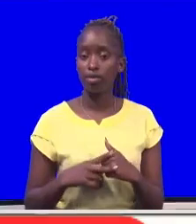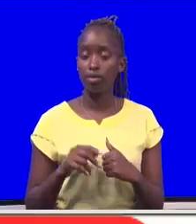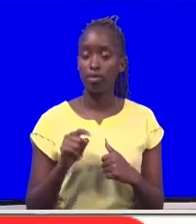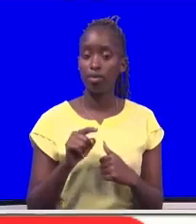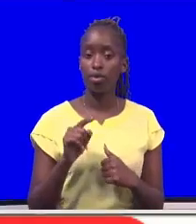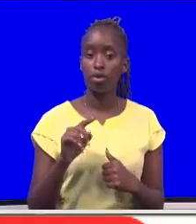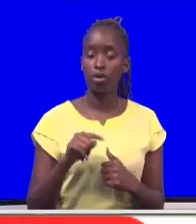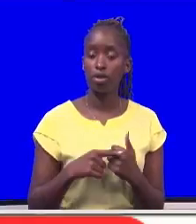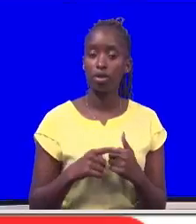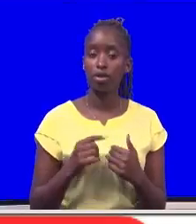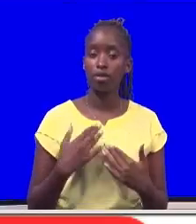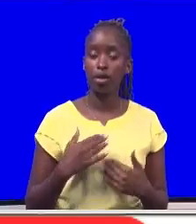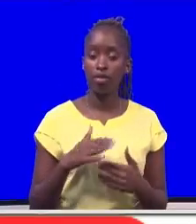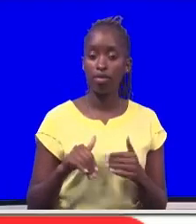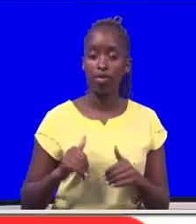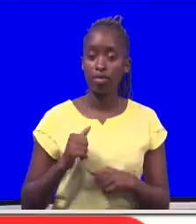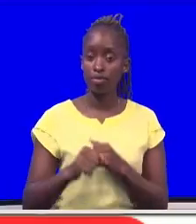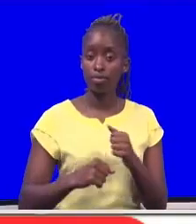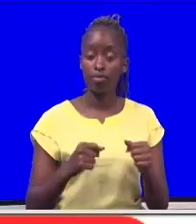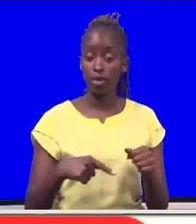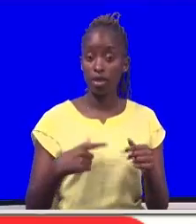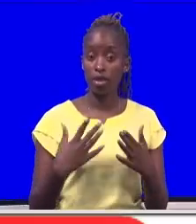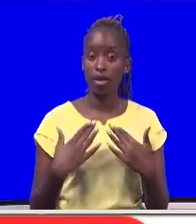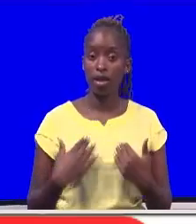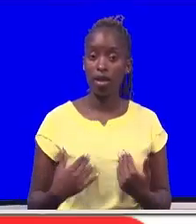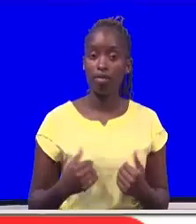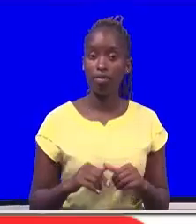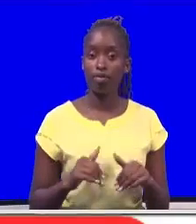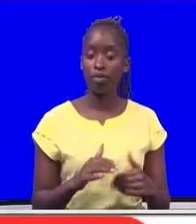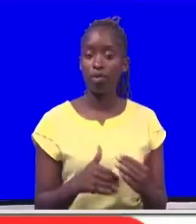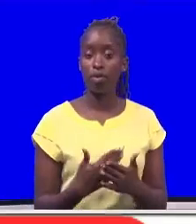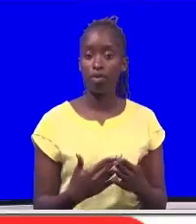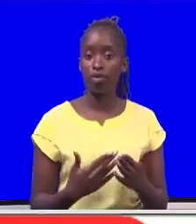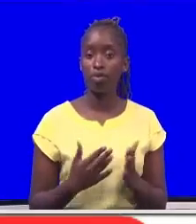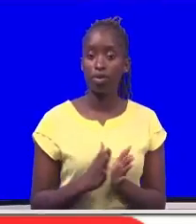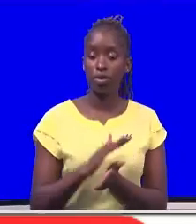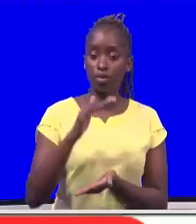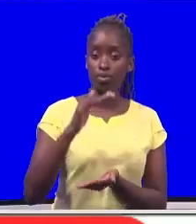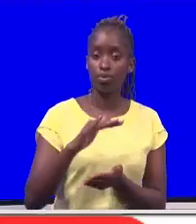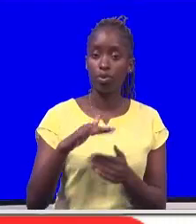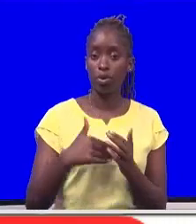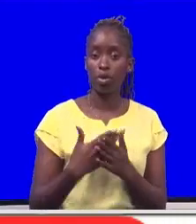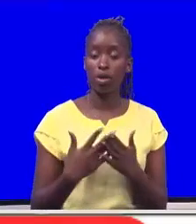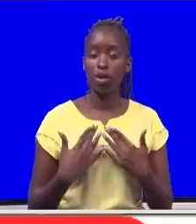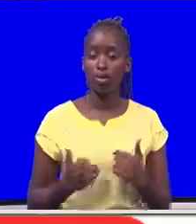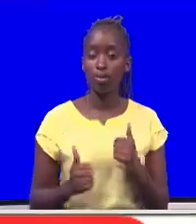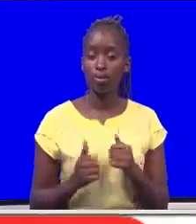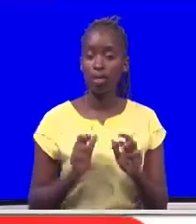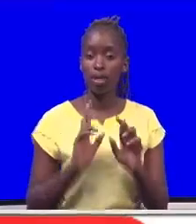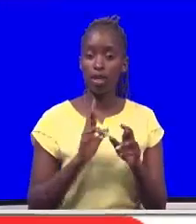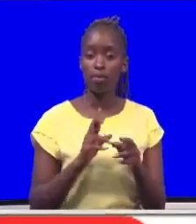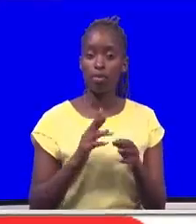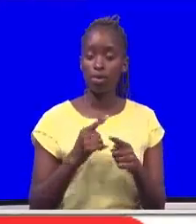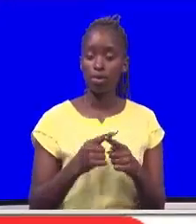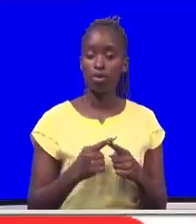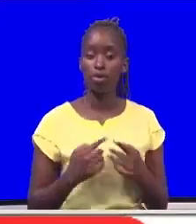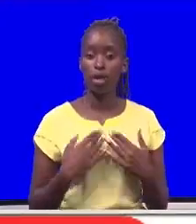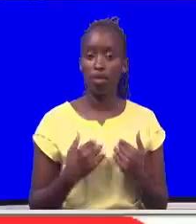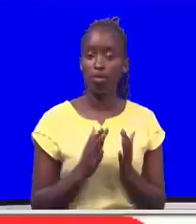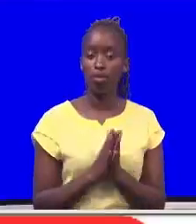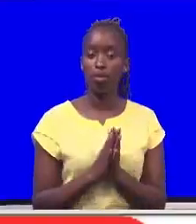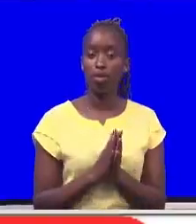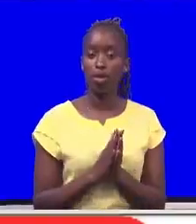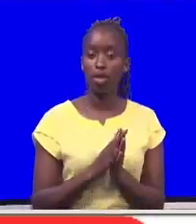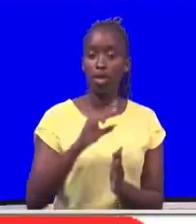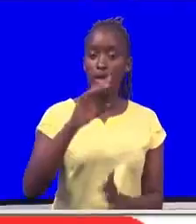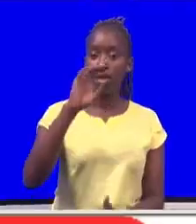umeme mwezi huu, ikifuatiwa na kuimarishwa kwa shilingi ya Kenya na kupungua kwa gharama ya mafuta kama ilivyoripotiwa Jumapili na mamlaka ya EPRA.